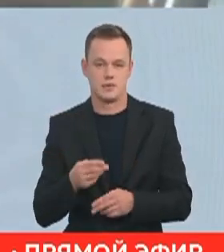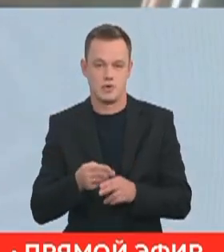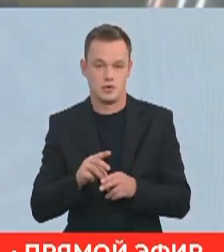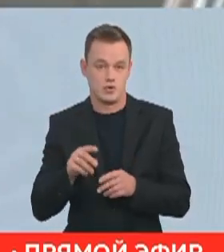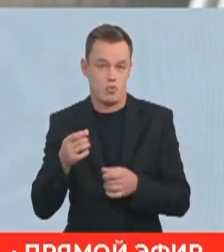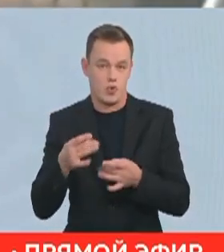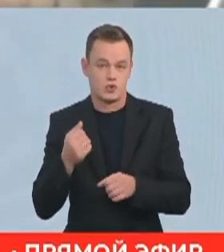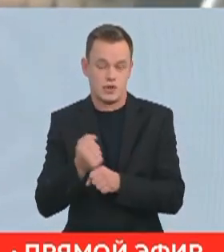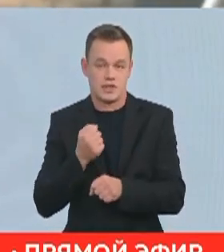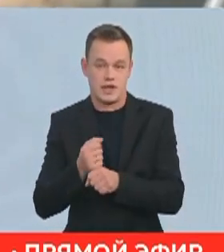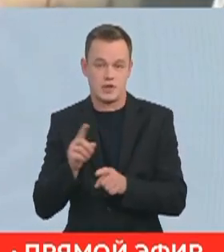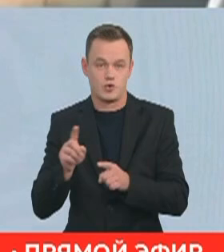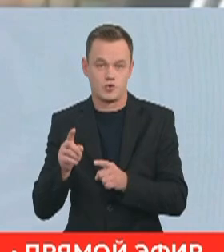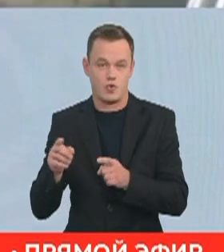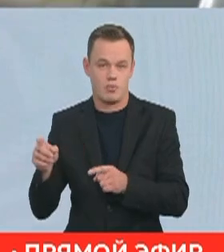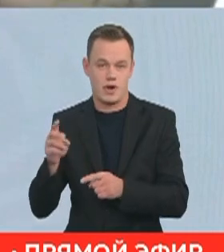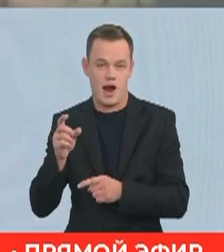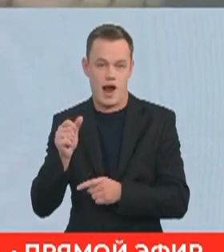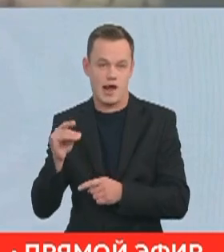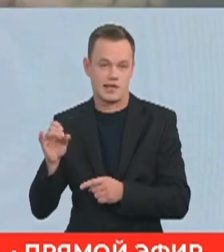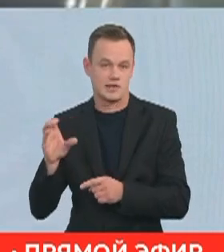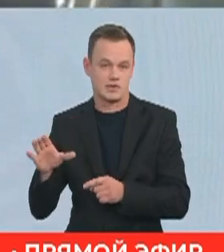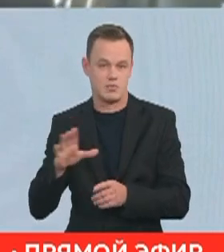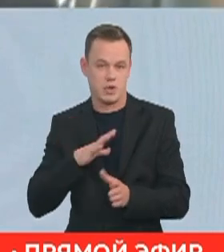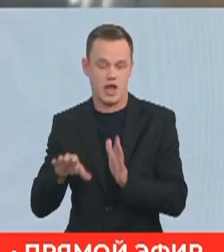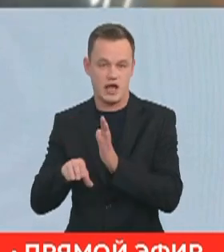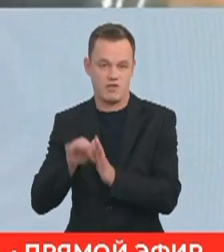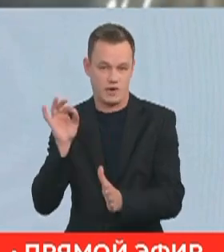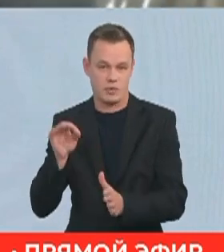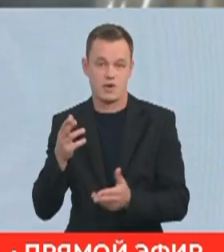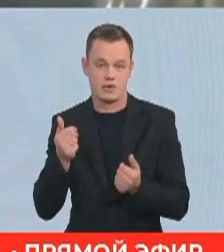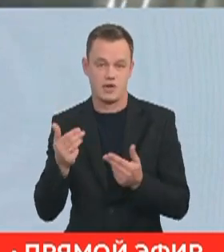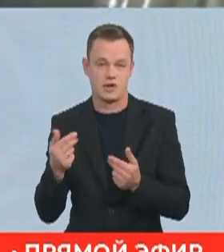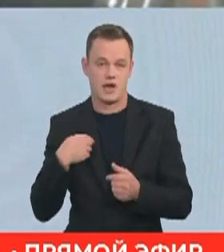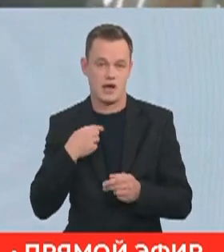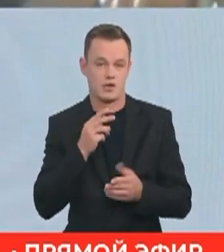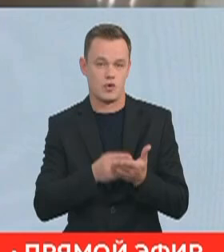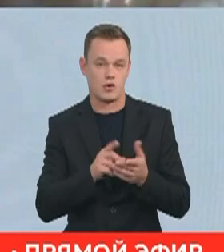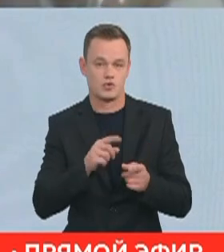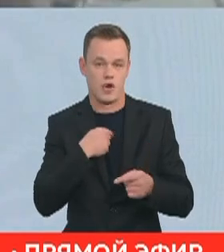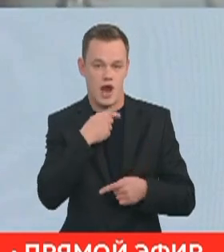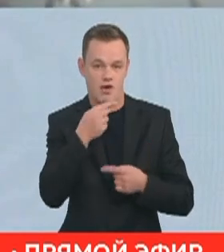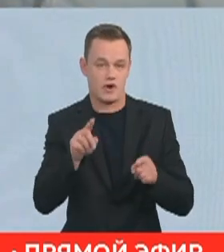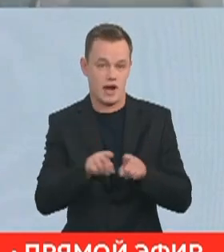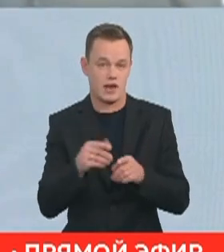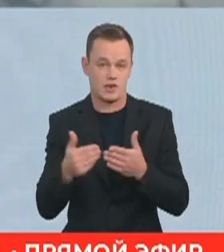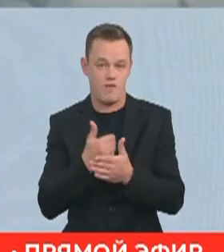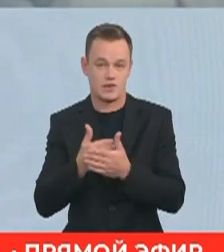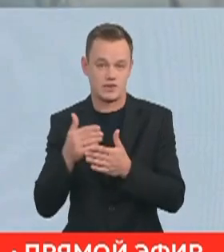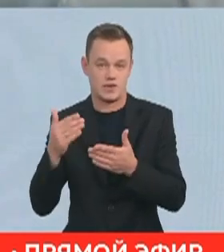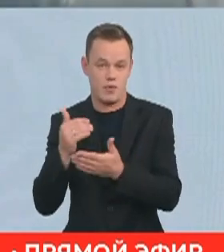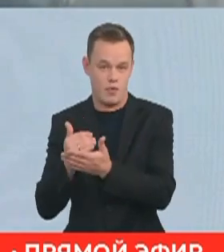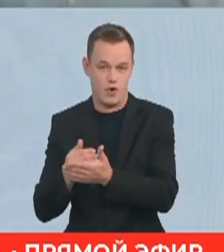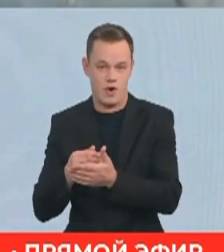просто делает все, чтобы Камала была избрана? Да-да, это доказывает то, что я говорю, что эта новостная сеть неотличима